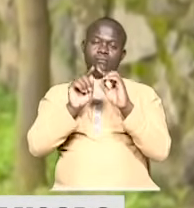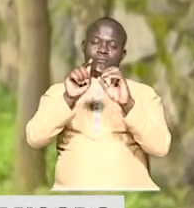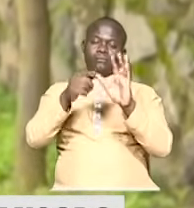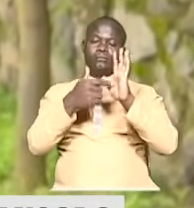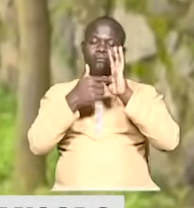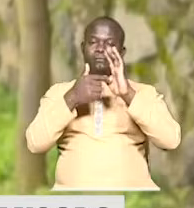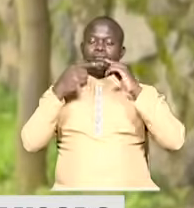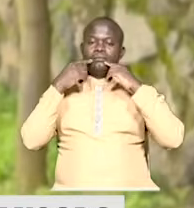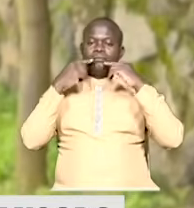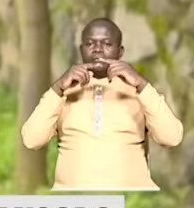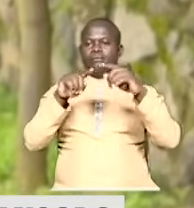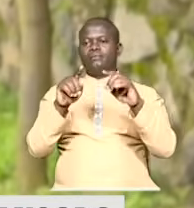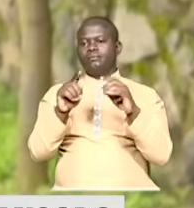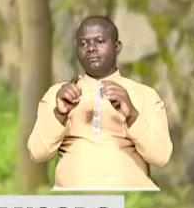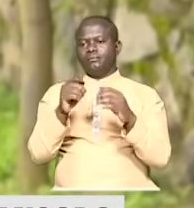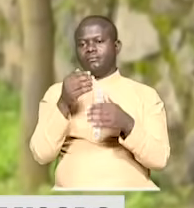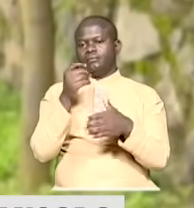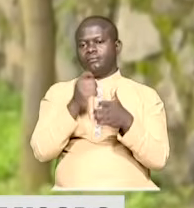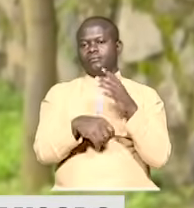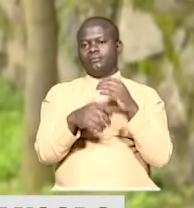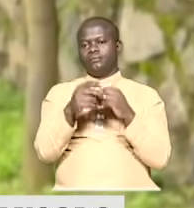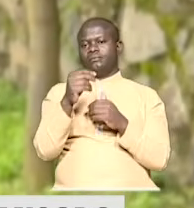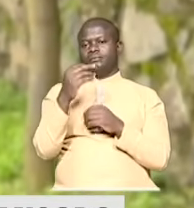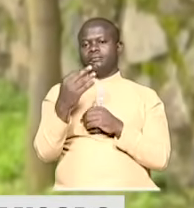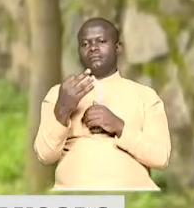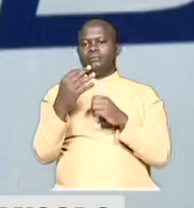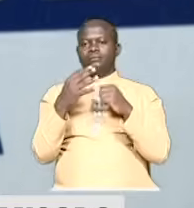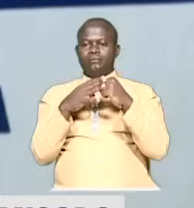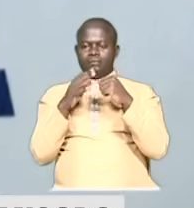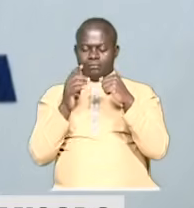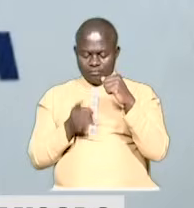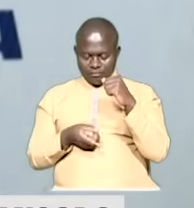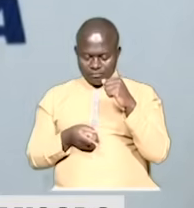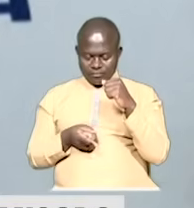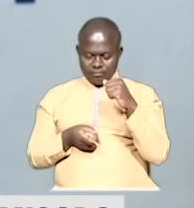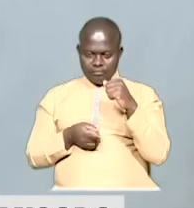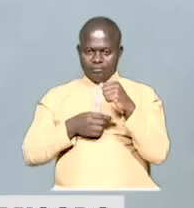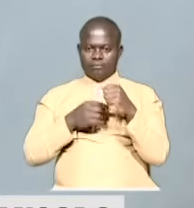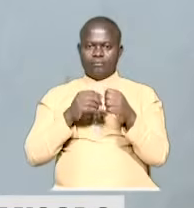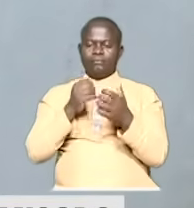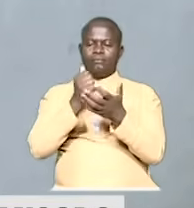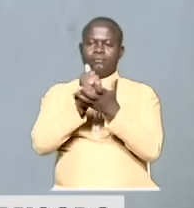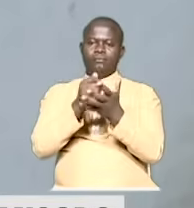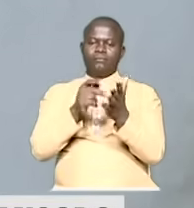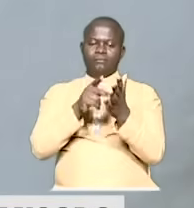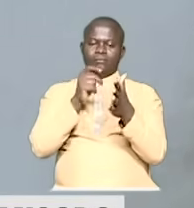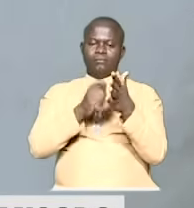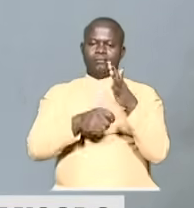kudekarara bansoresha 39,000. Abakunze gufasha abasora